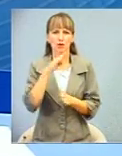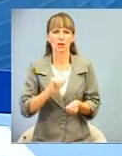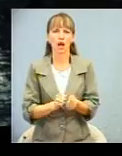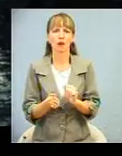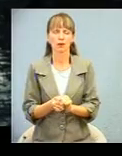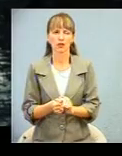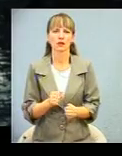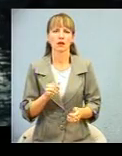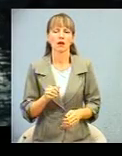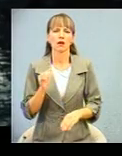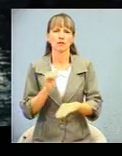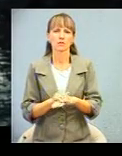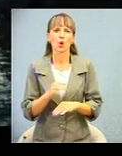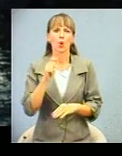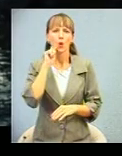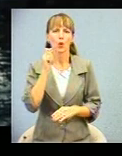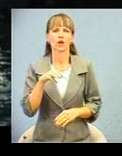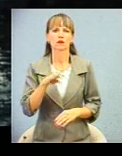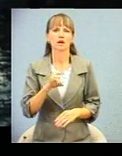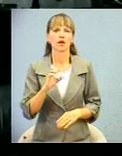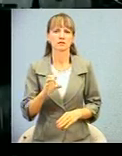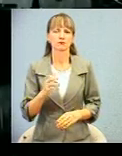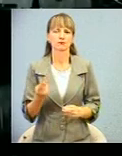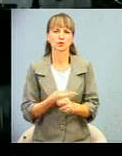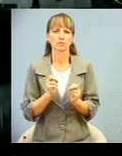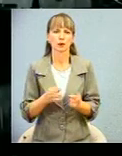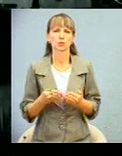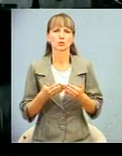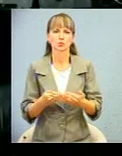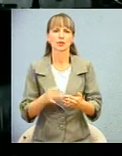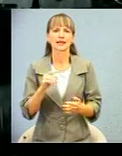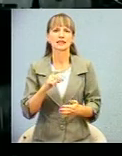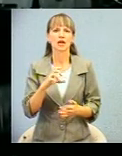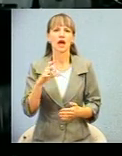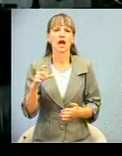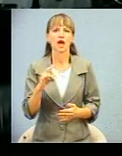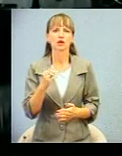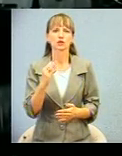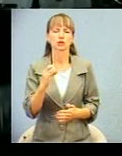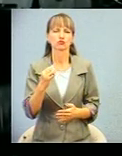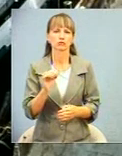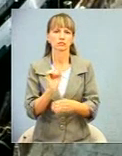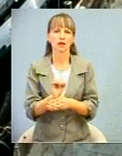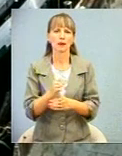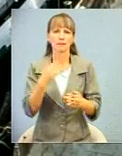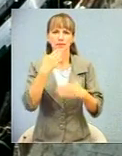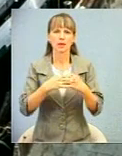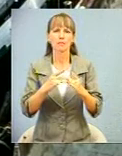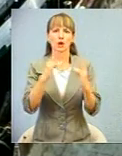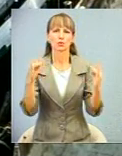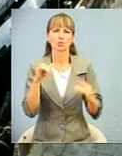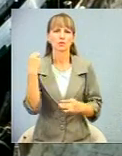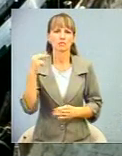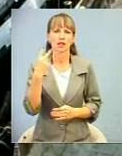визначили в «Укртрансбезпеки». Судно, що транспортувало з Херсонщини вантаж щебеню, застрягло біля мосту Преображенського в Запоріжжі 27